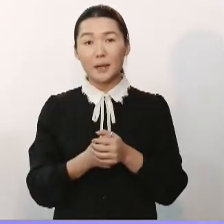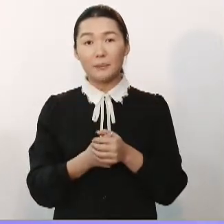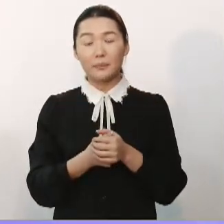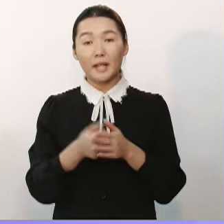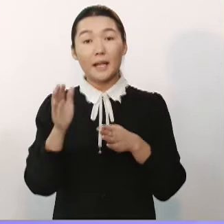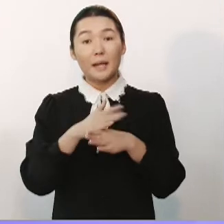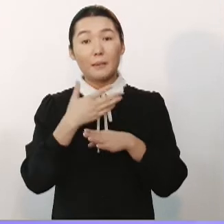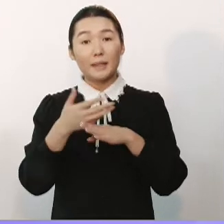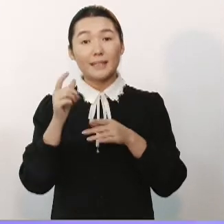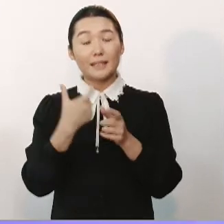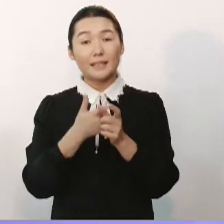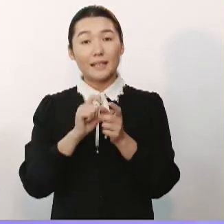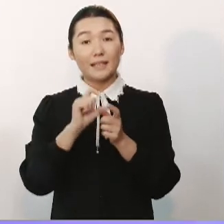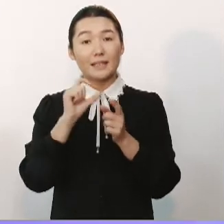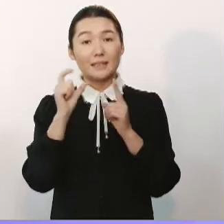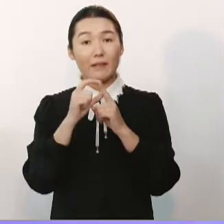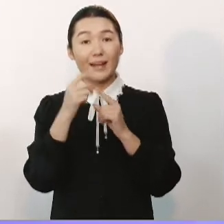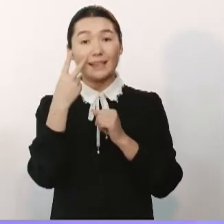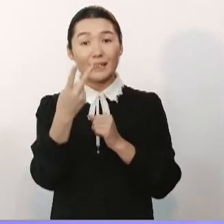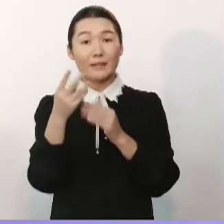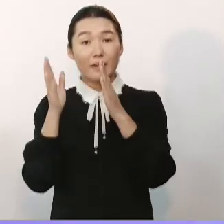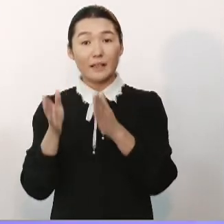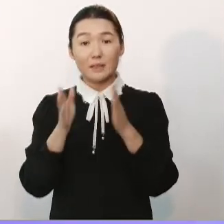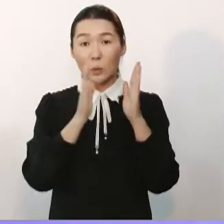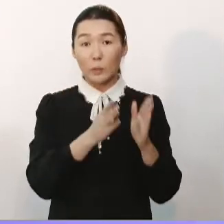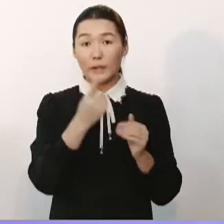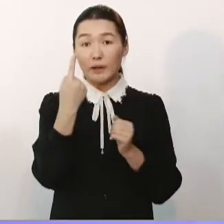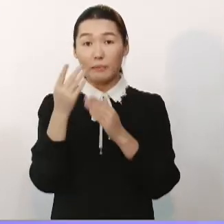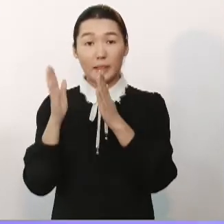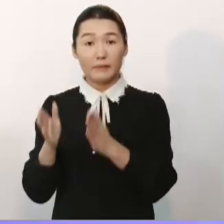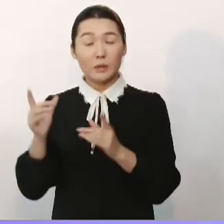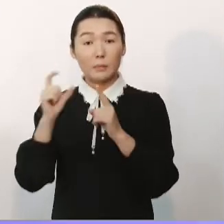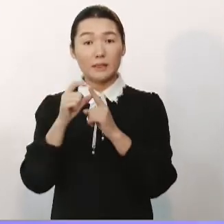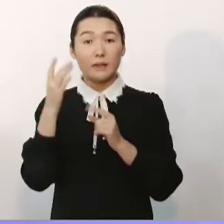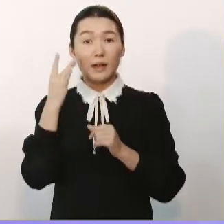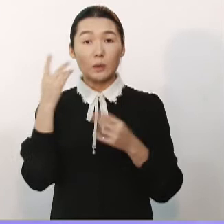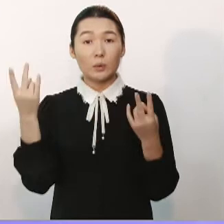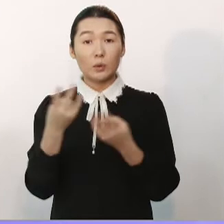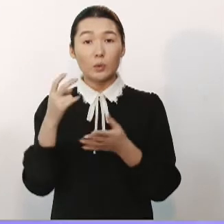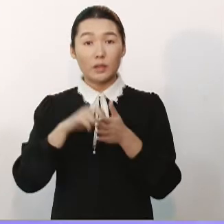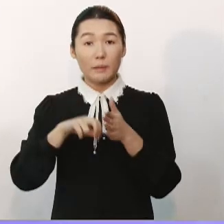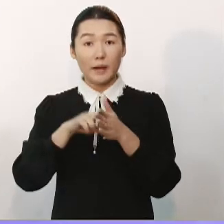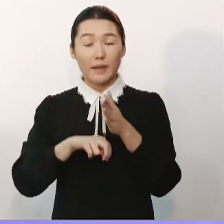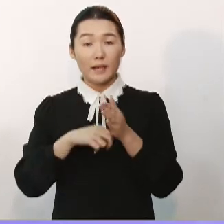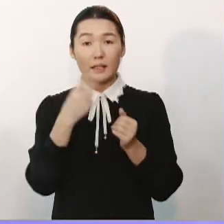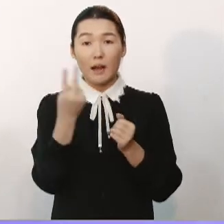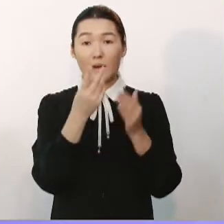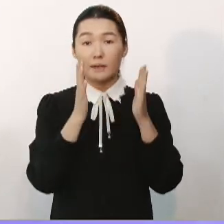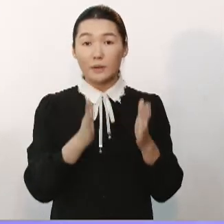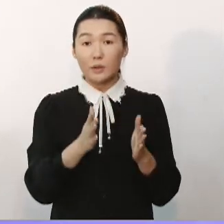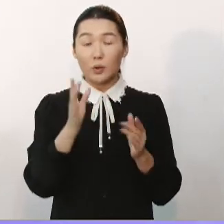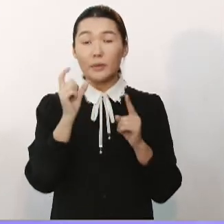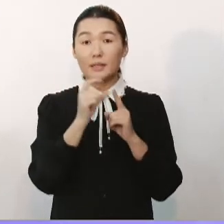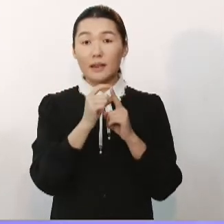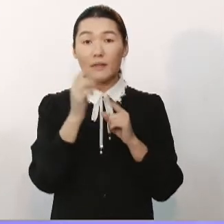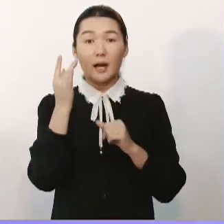эти слова на два столбика. В первый столбик слова, которые нужно проверить, а во второй столбик